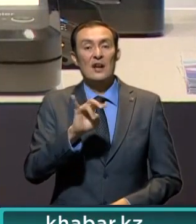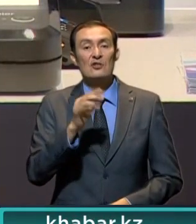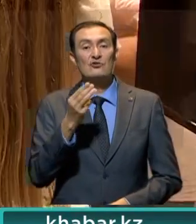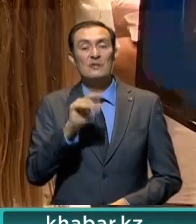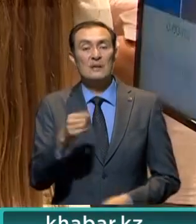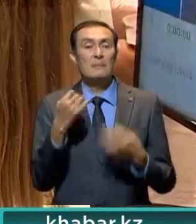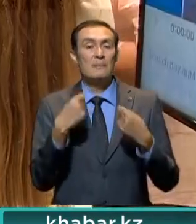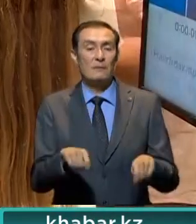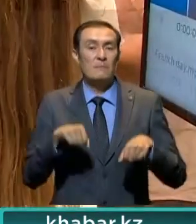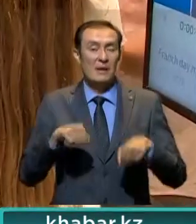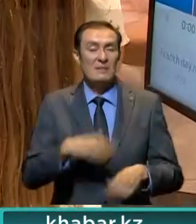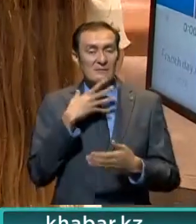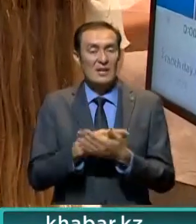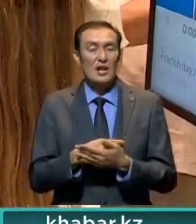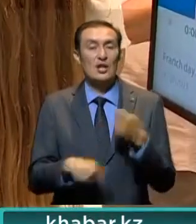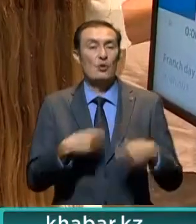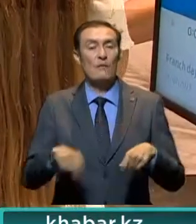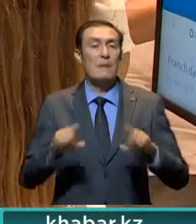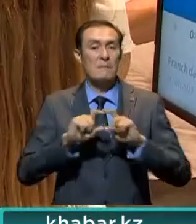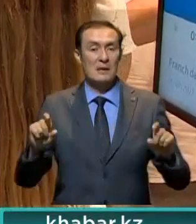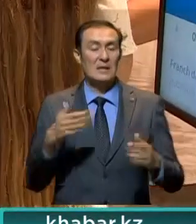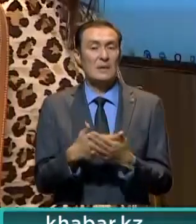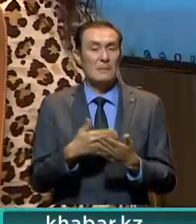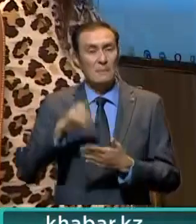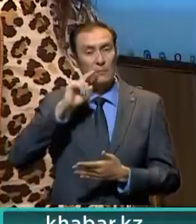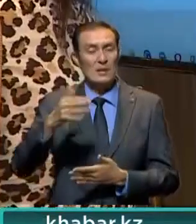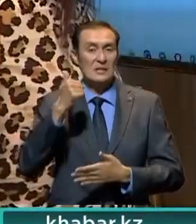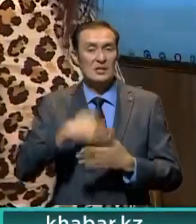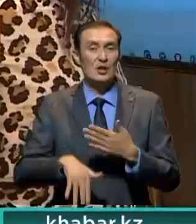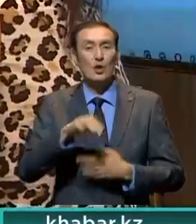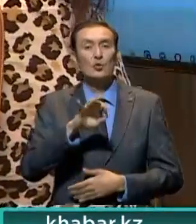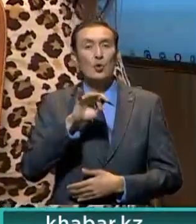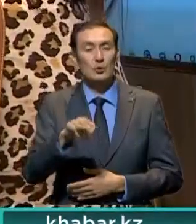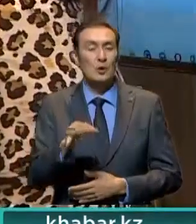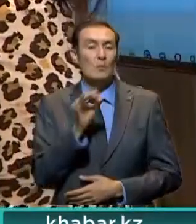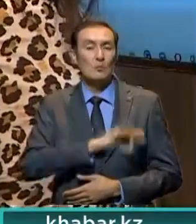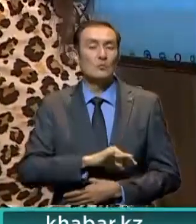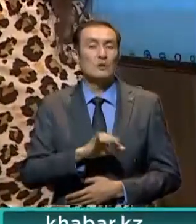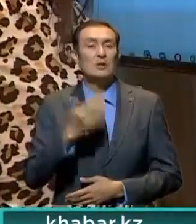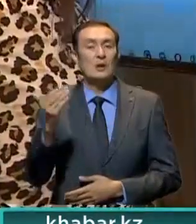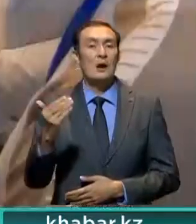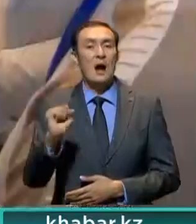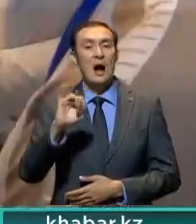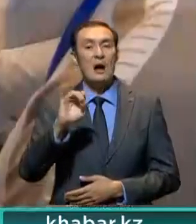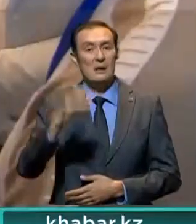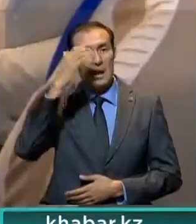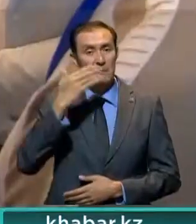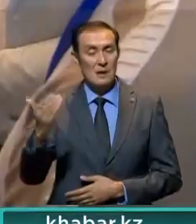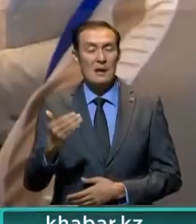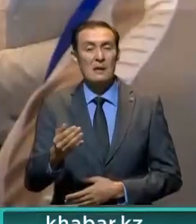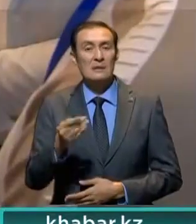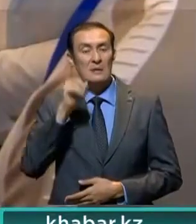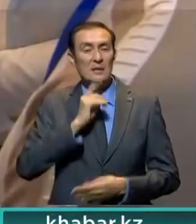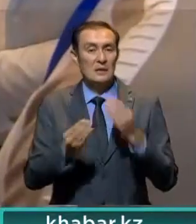право на продажу товара своей торговой марки. К примеру, популярные столичные торты сегодня пользуются успехом у арабов. Казахские